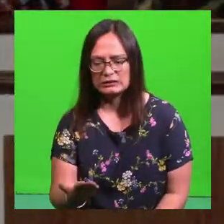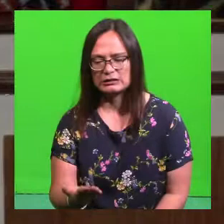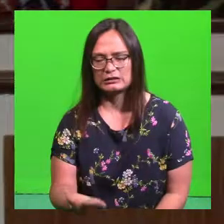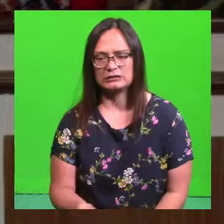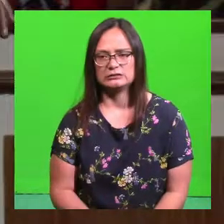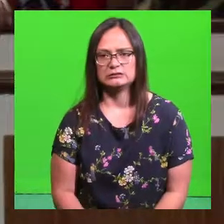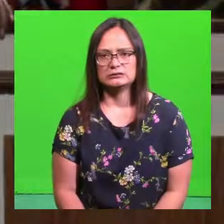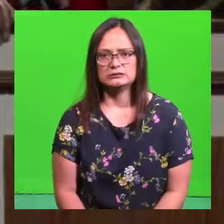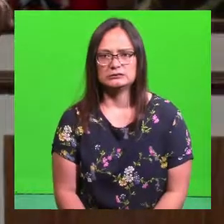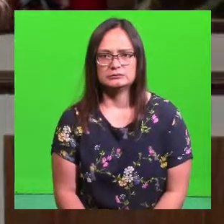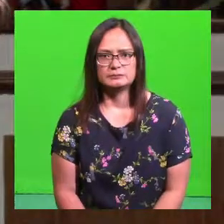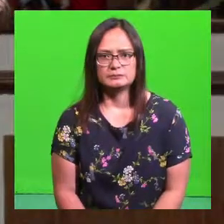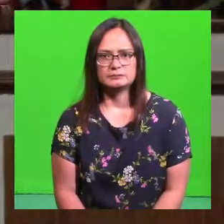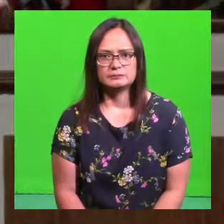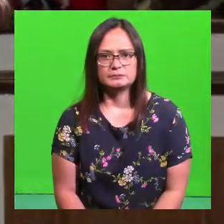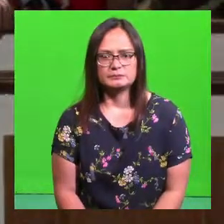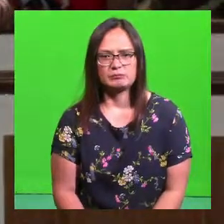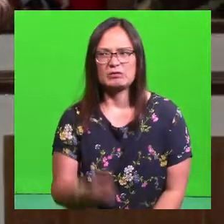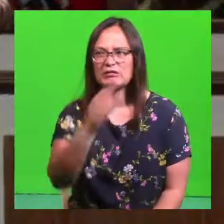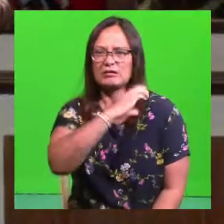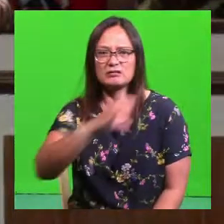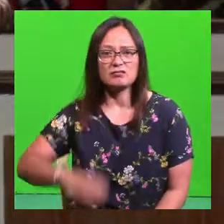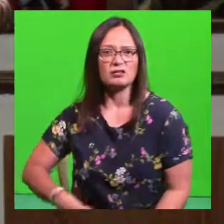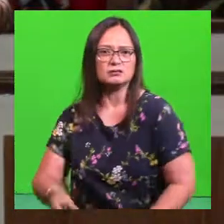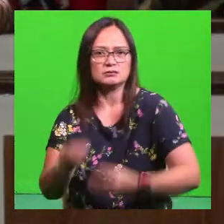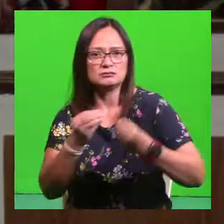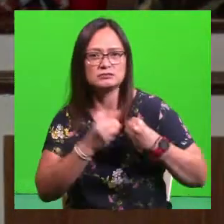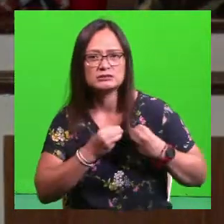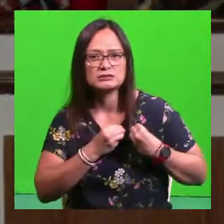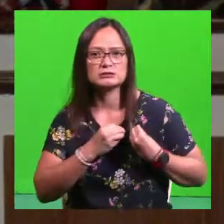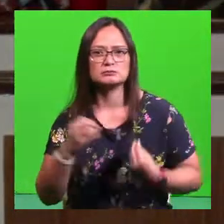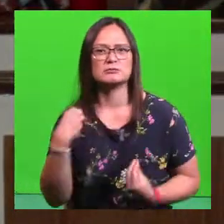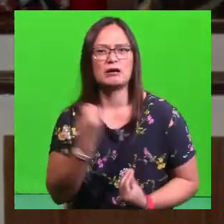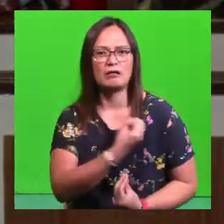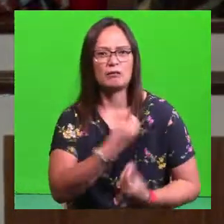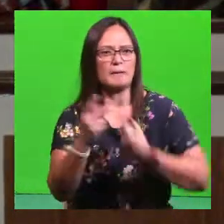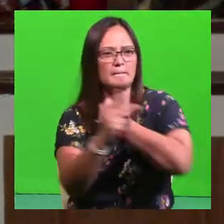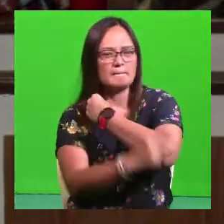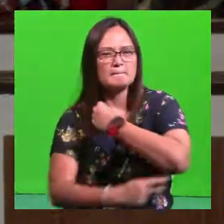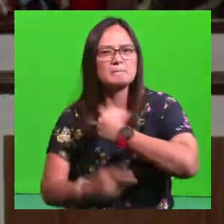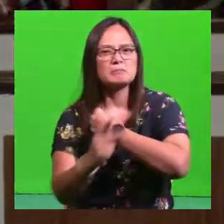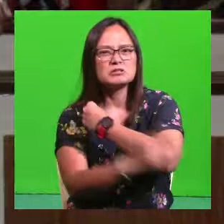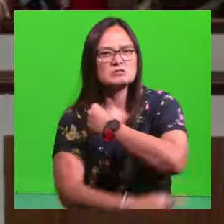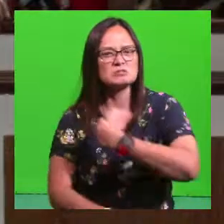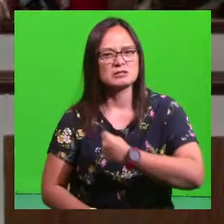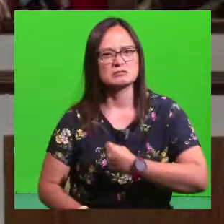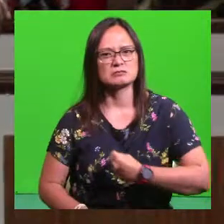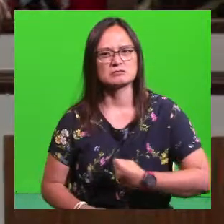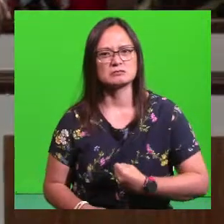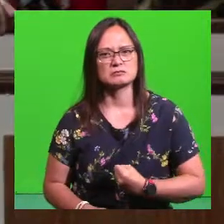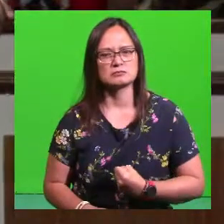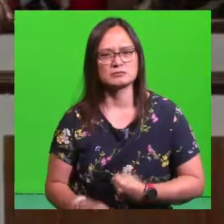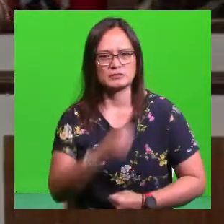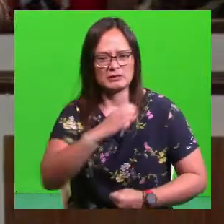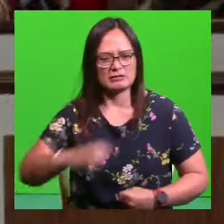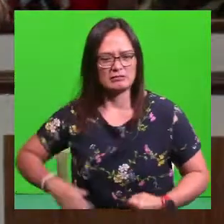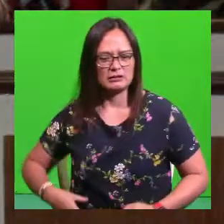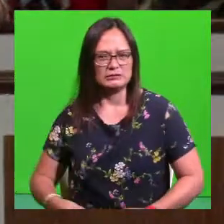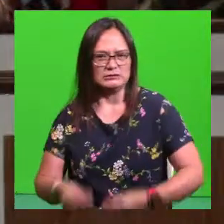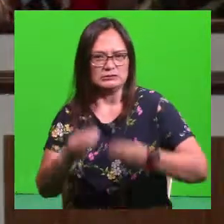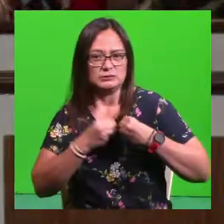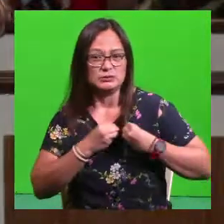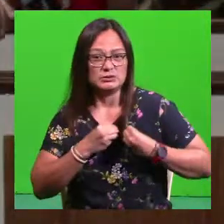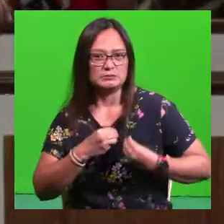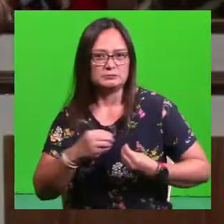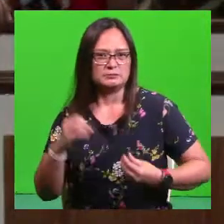Inako niya ang ating kaparusahan. Inako niya ang ating sakit. Inako niya